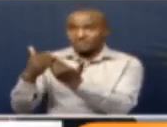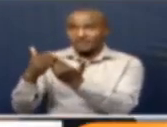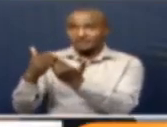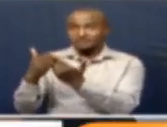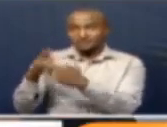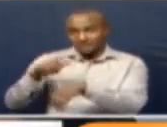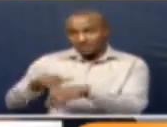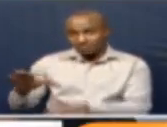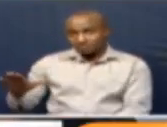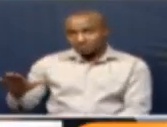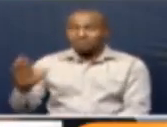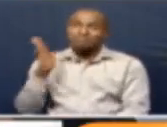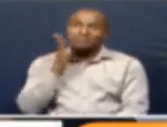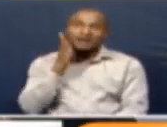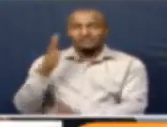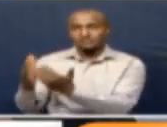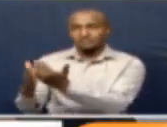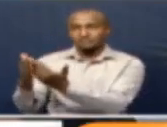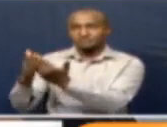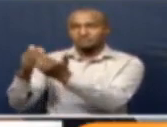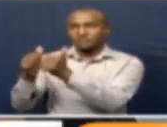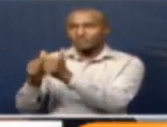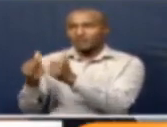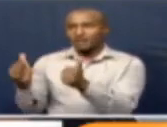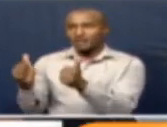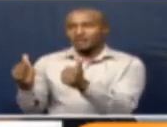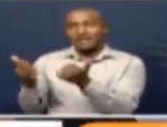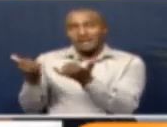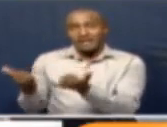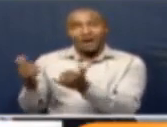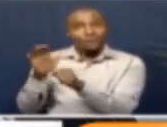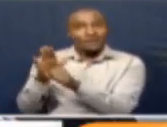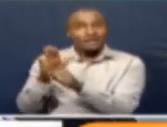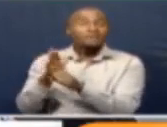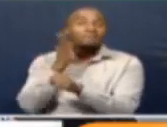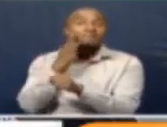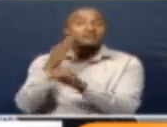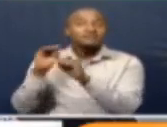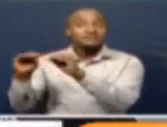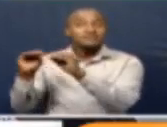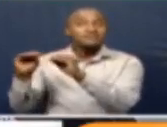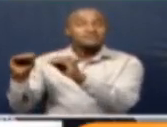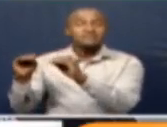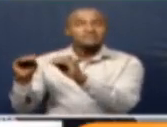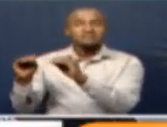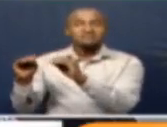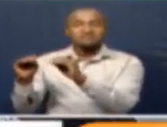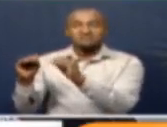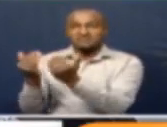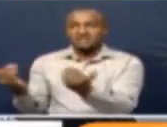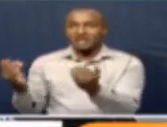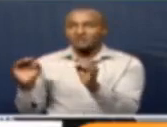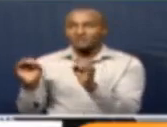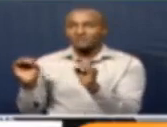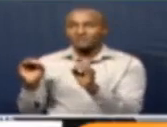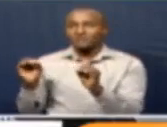na mama yake. Tunashukuru kwa sababu mamako alikufundisha, lakini siku hizi si wengi wanaofundishwa na wamama. Wengi wanafundishwa, zamani